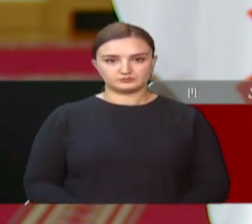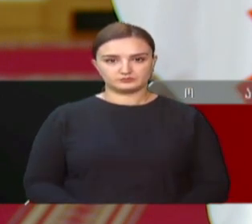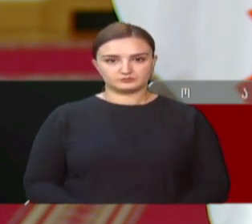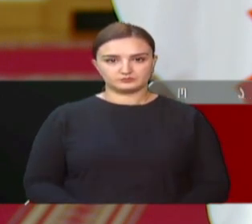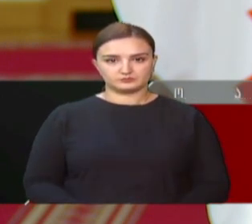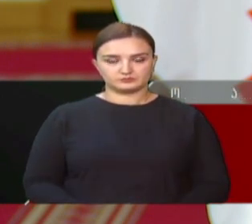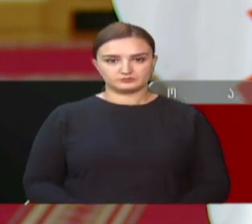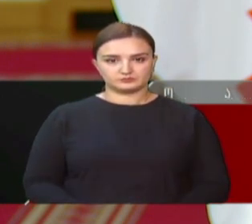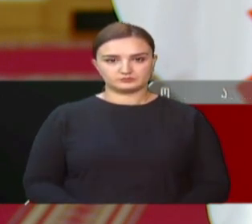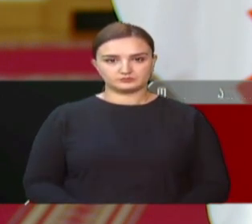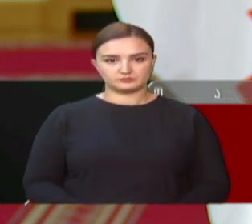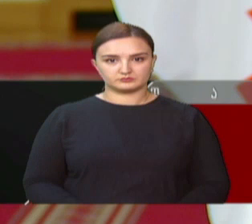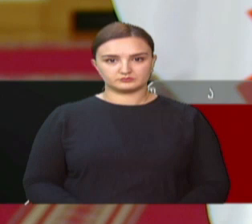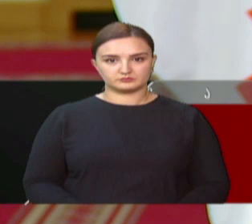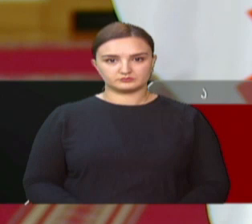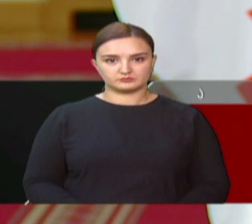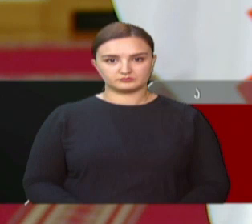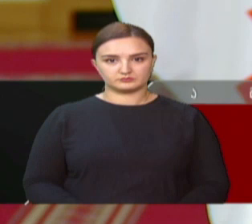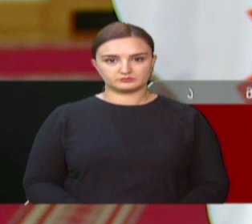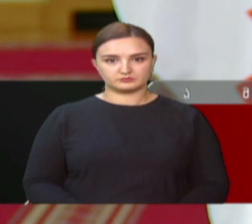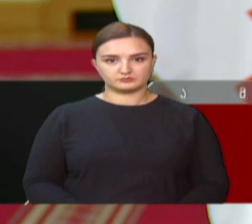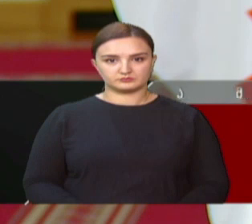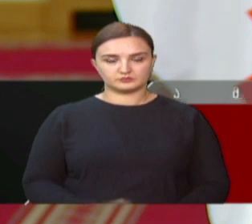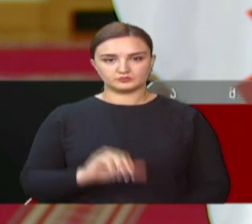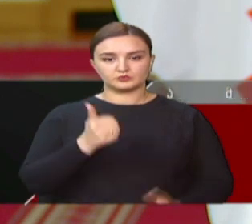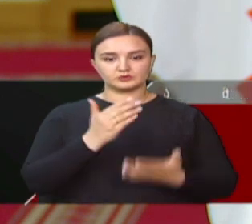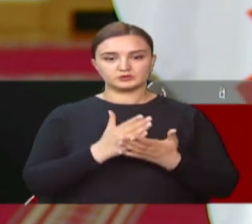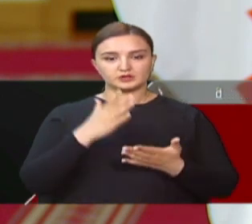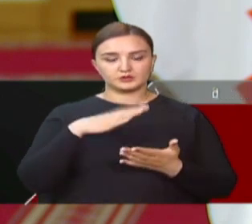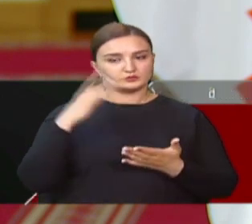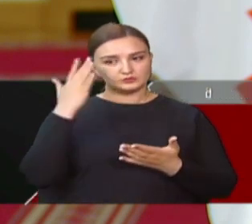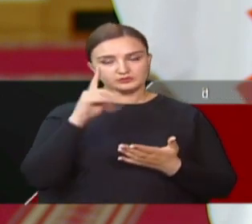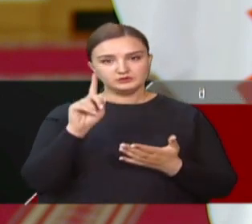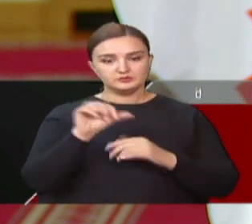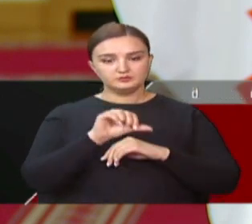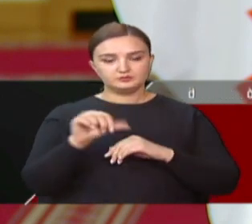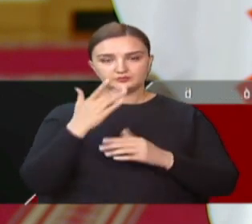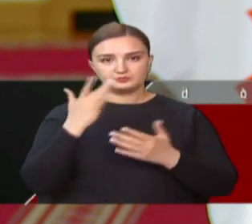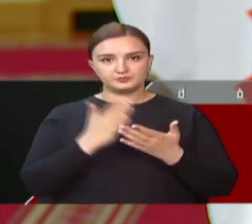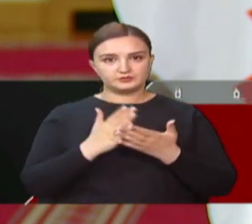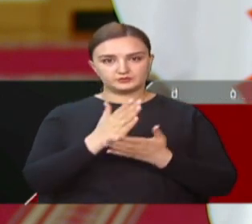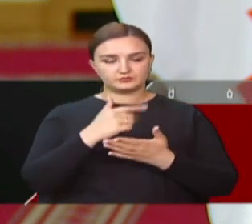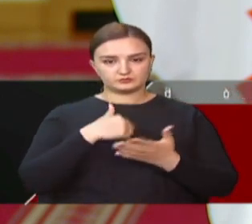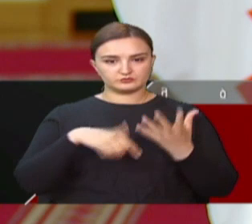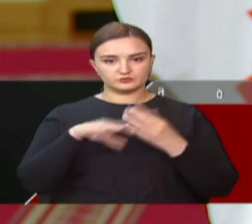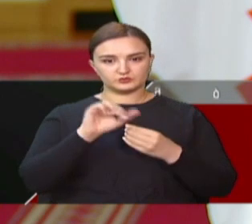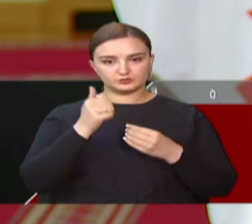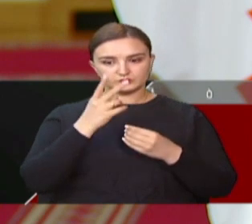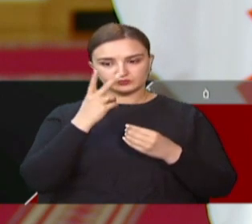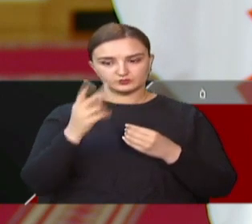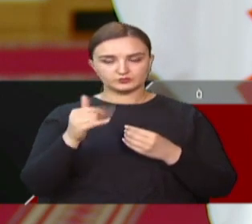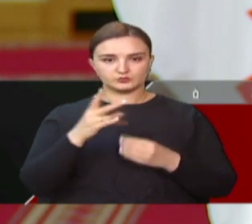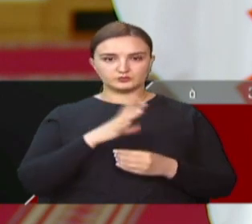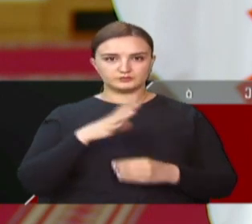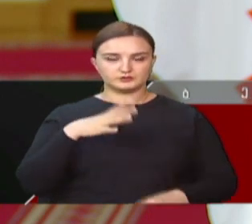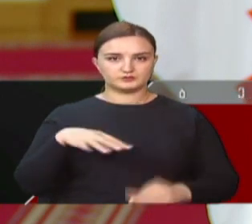წითელი ხაზია უკვე გავლებული, რომ როგორია ქართული ოცნება, რა საგარეო პოლიტიკური კურსი აქვს და ჩვენ როგორ უყურებთ, როგორი უნდა იყოს